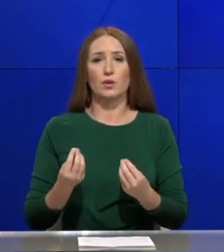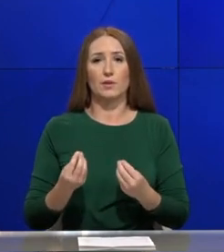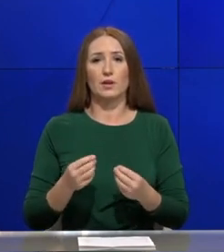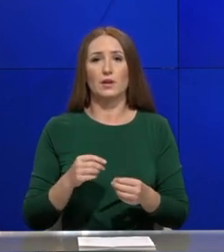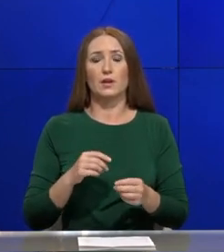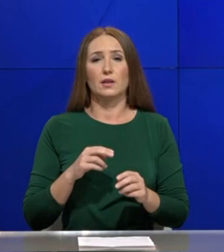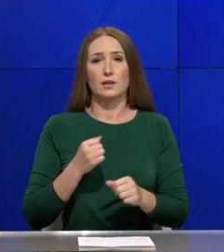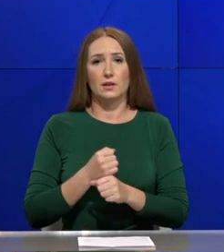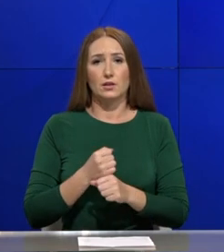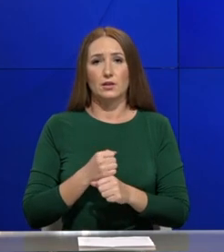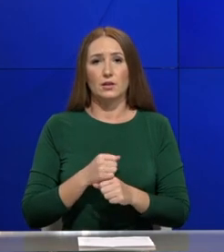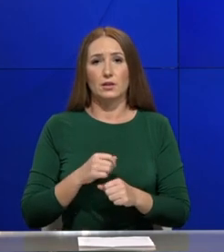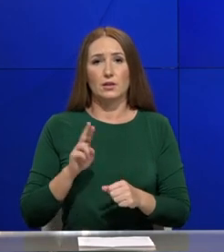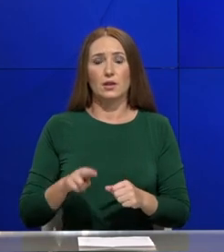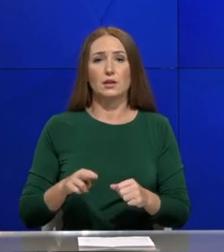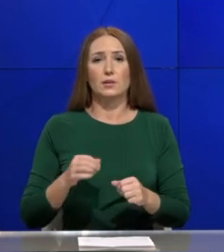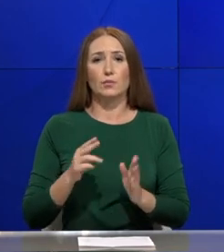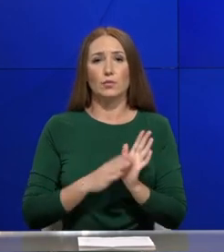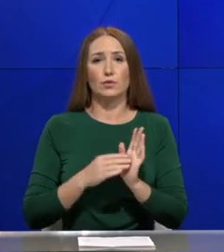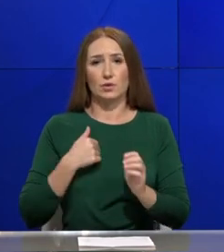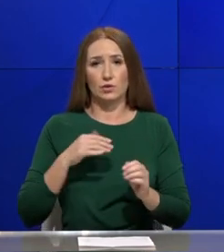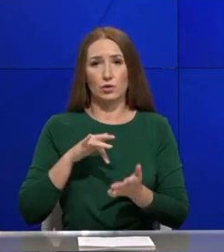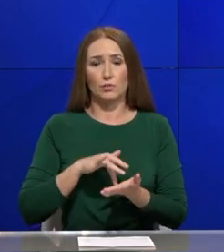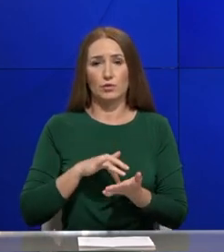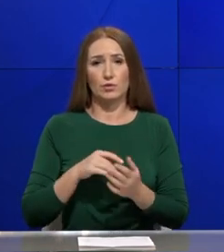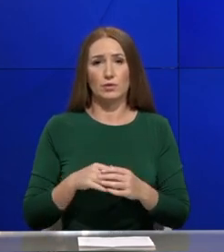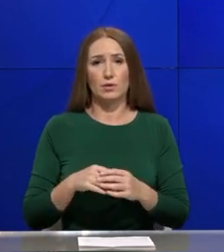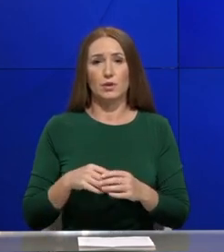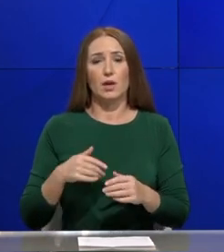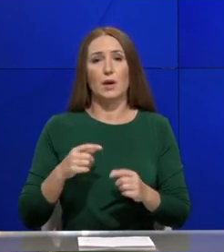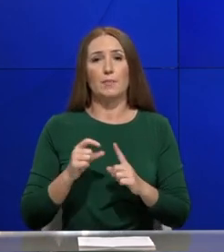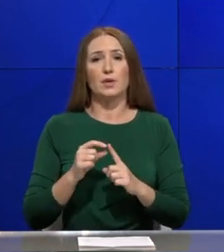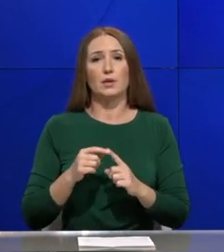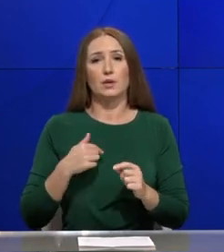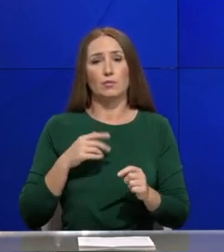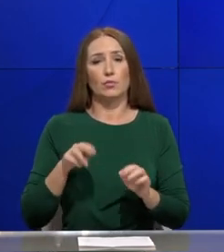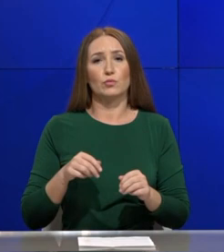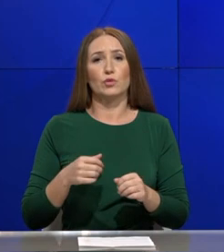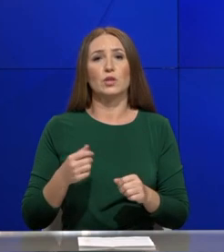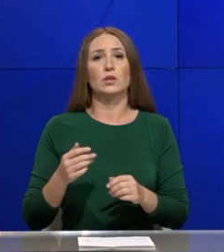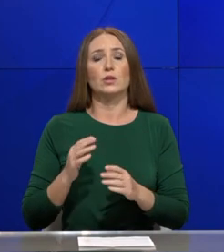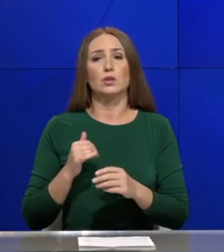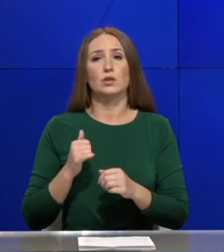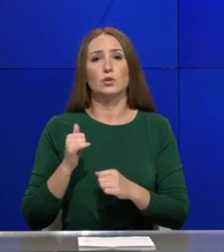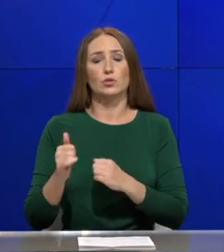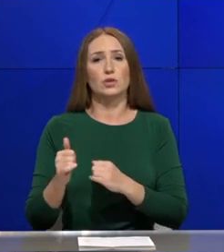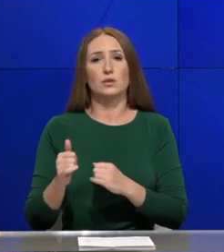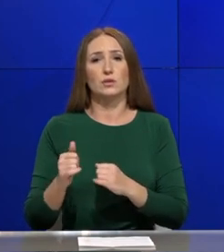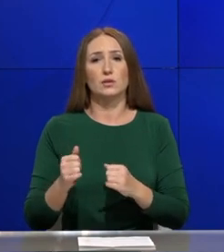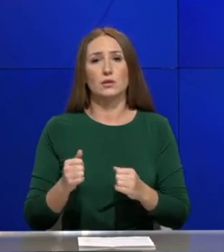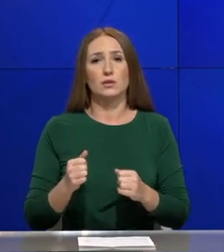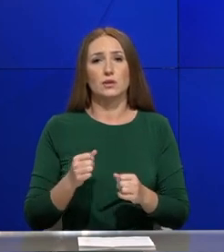mogućnostima naše općine, te prilika koje možemo iskoristiti da bi se naši ciljevi